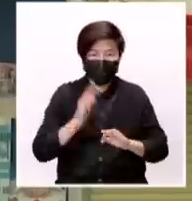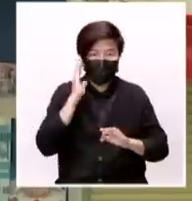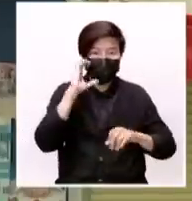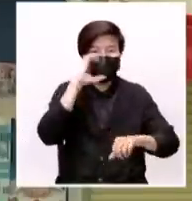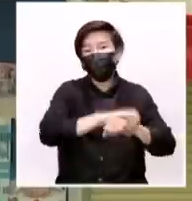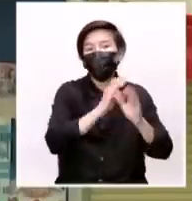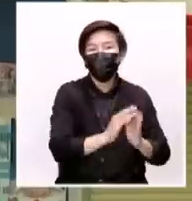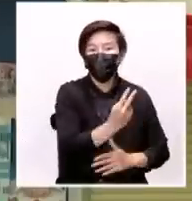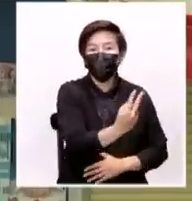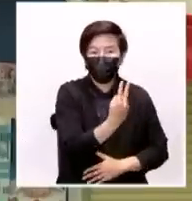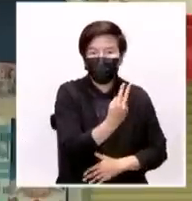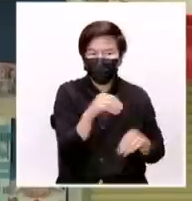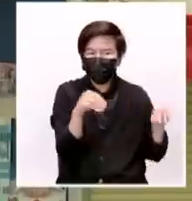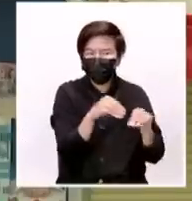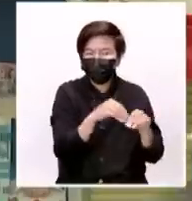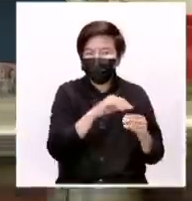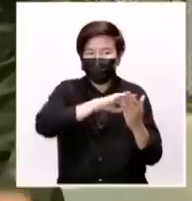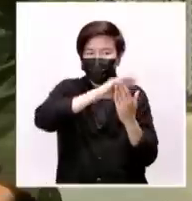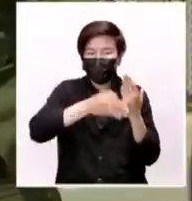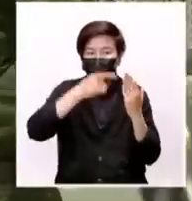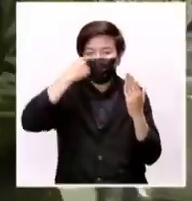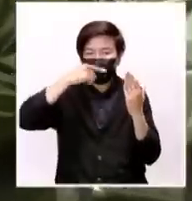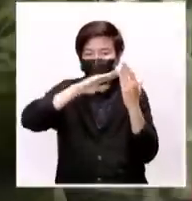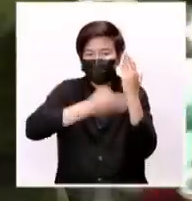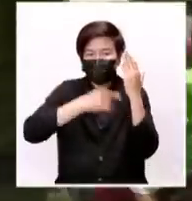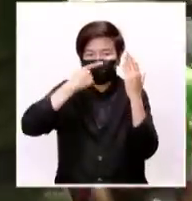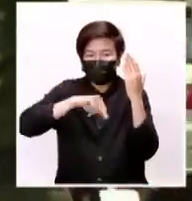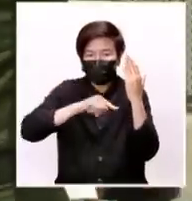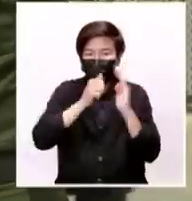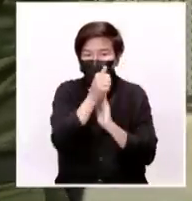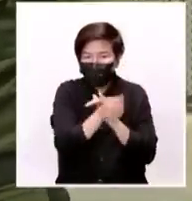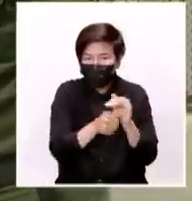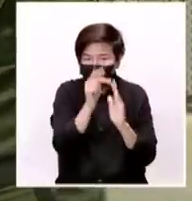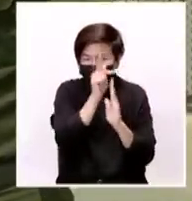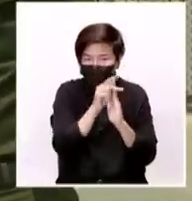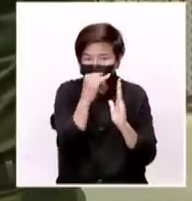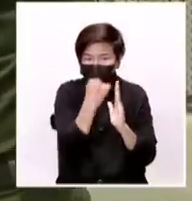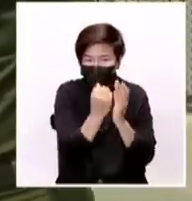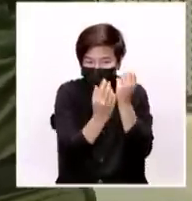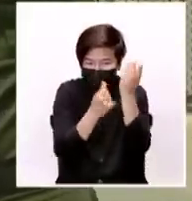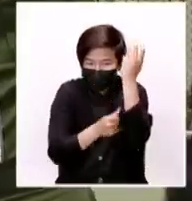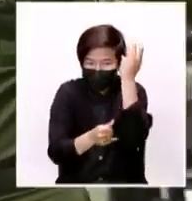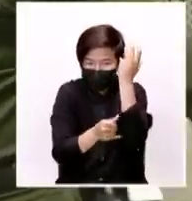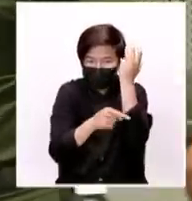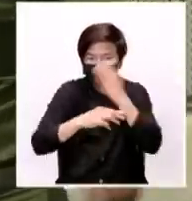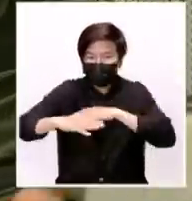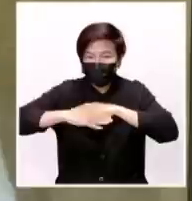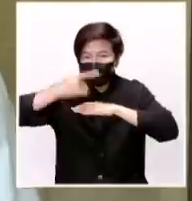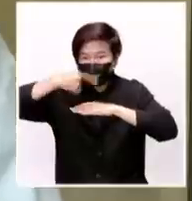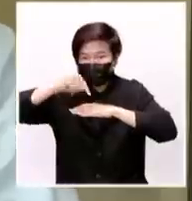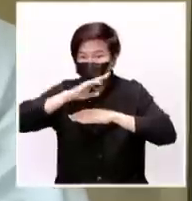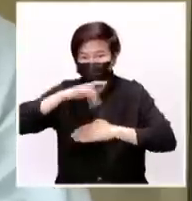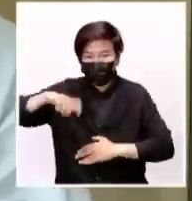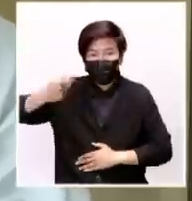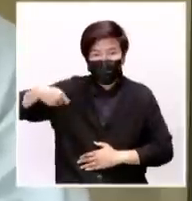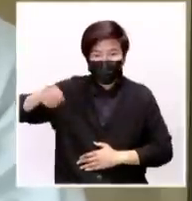ก2รายในจังหวัดบันเตียเมนเจยเพราะว่าพยายามลักลอบนำคนงานข้ามเข้าไปในชายแดนไทยค่ะซึ่งเคสนี้ถ้าเกิดถูกศาลตัดสิน